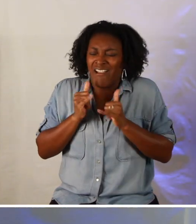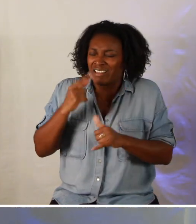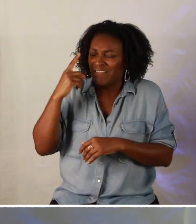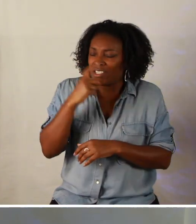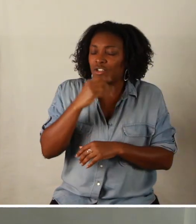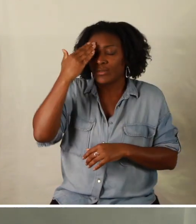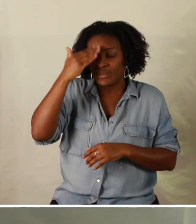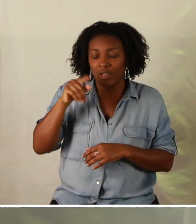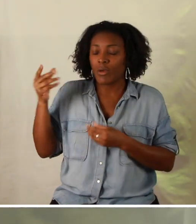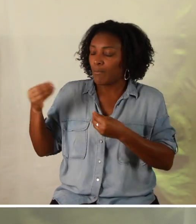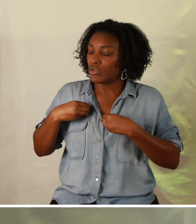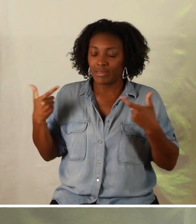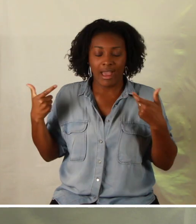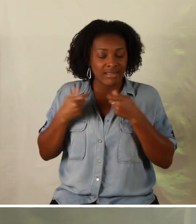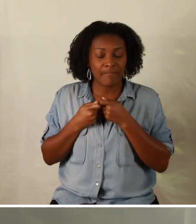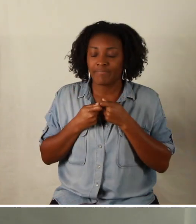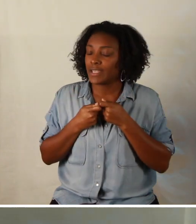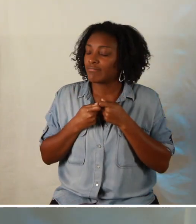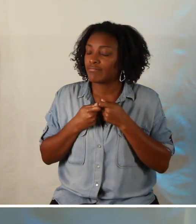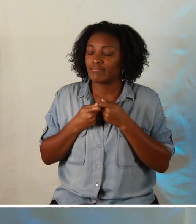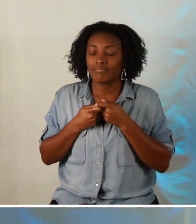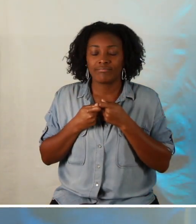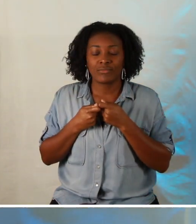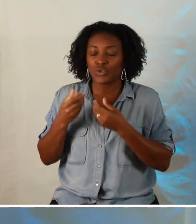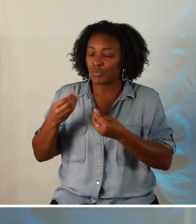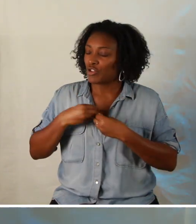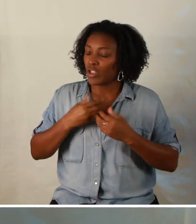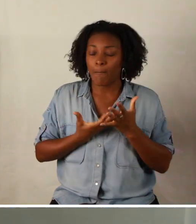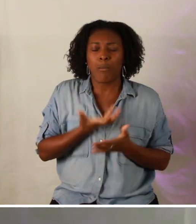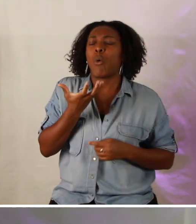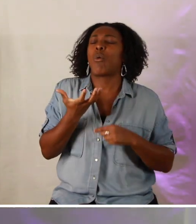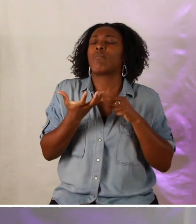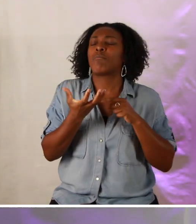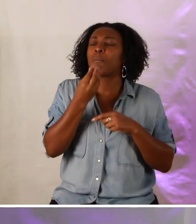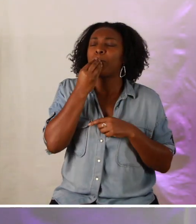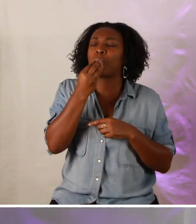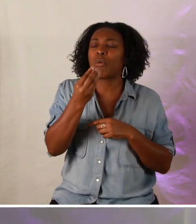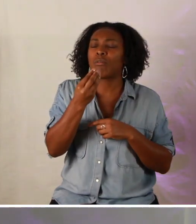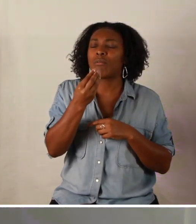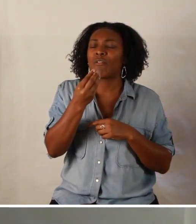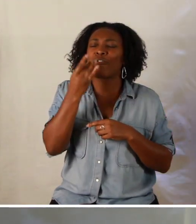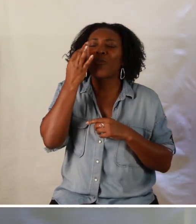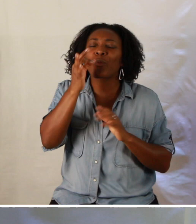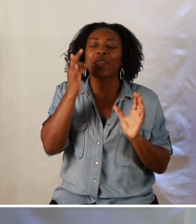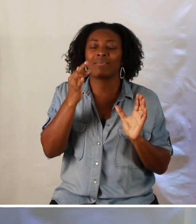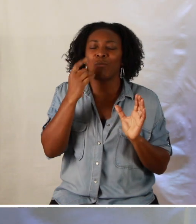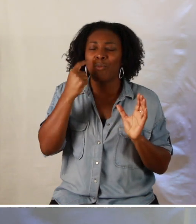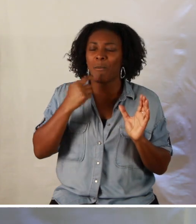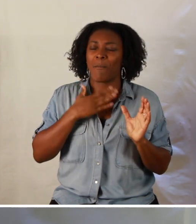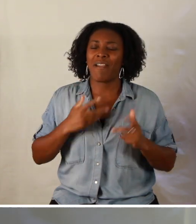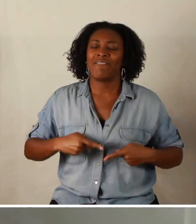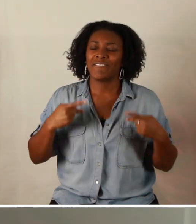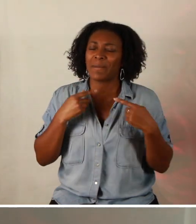elle est mesurée et que tu vas faire ressortir, Seigneur, du bon fruit dans ma vie. Merci Père parce que la foi que